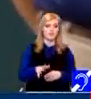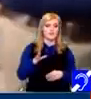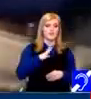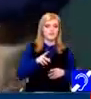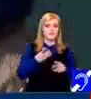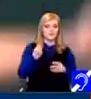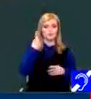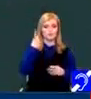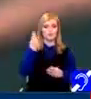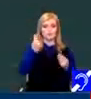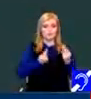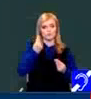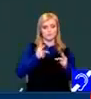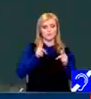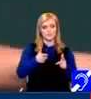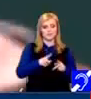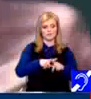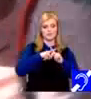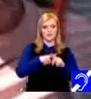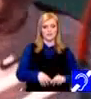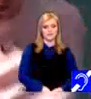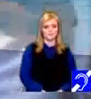singur meci de o nouă finală la Indian Wells.